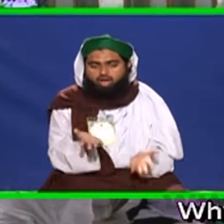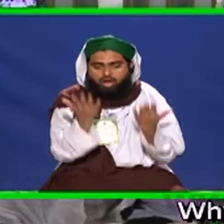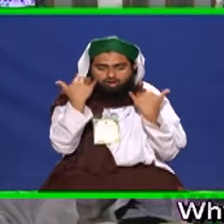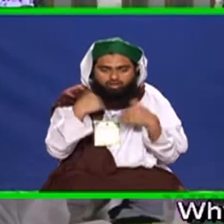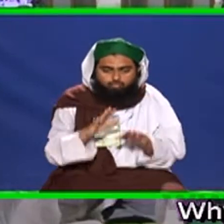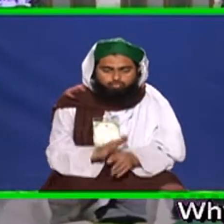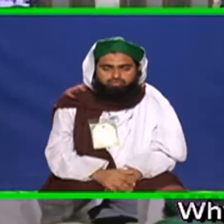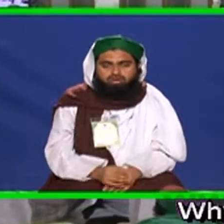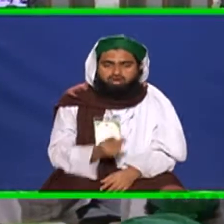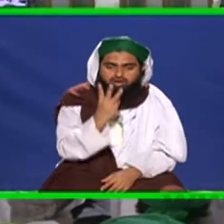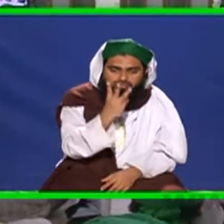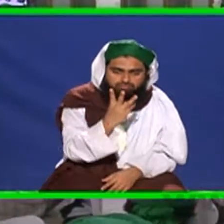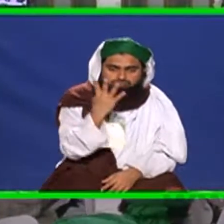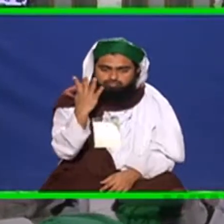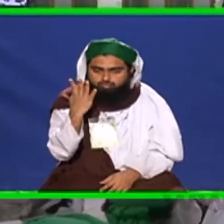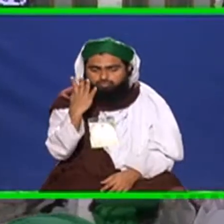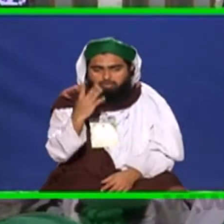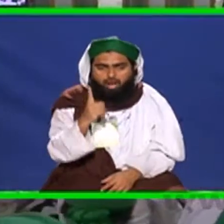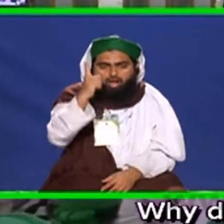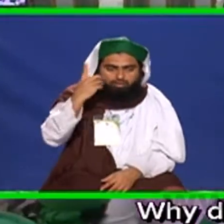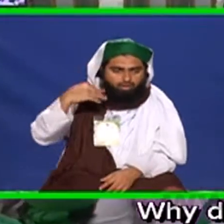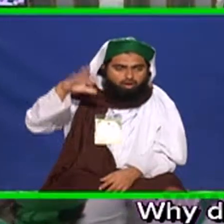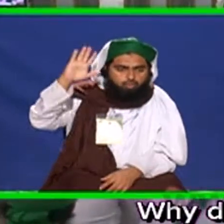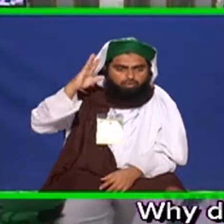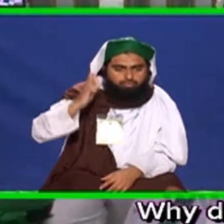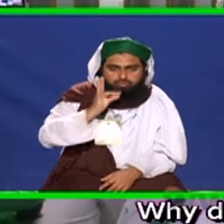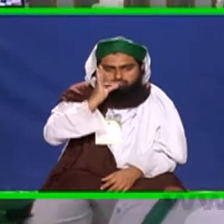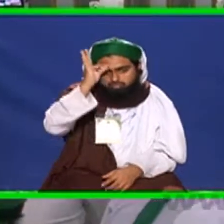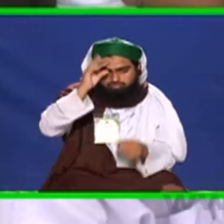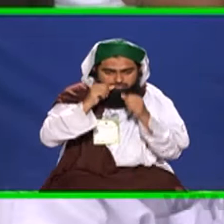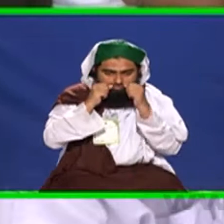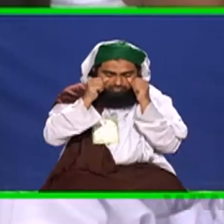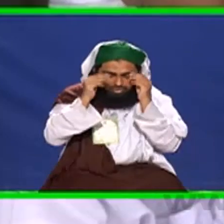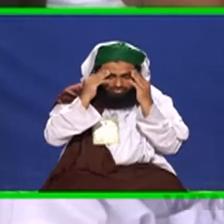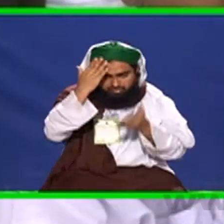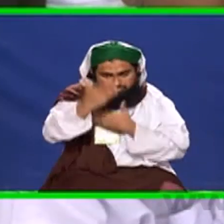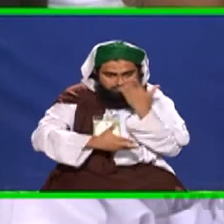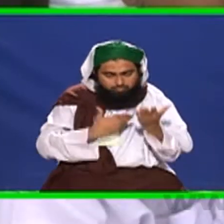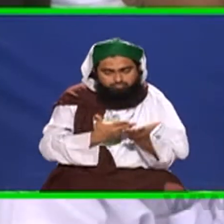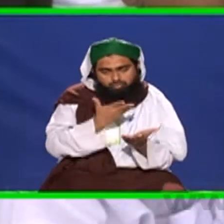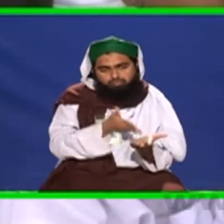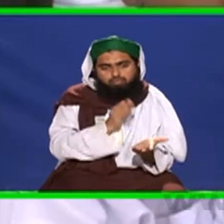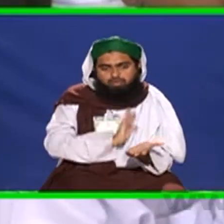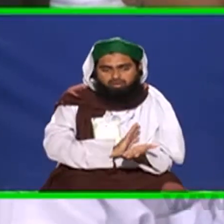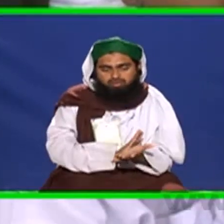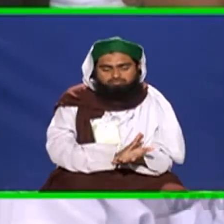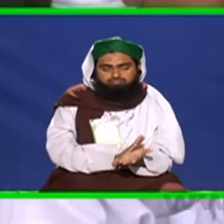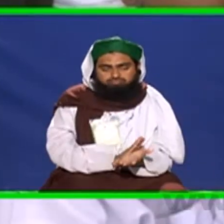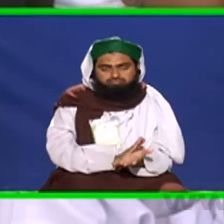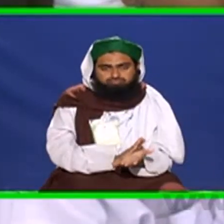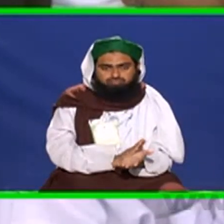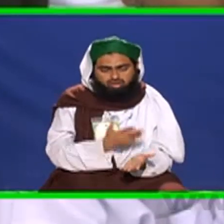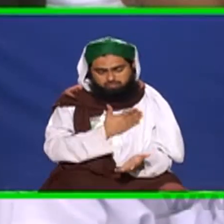فرمایا؟ سرکار سے آپ زیادہ جانتے ہیں کہ 33 کی تو قید لگائی، گن گن کے کیا پڑھتے ہو؟ اب پڑھے جا تو بس پڑھے